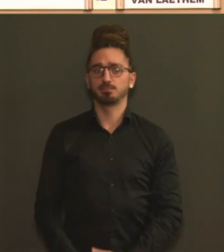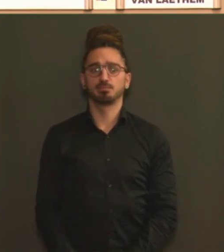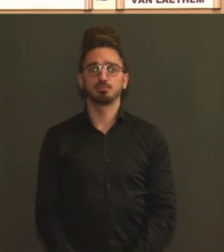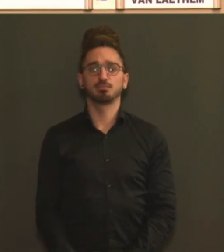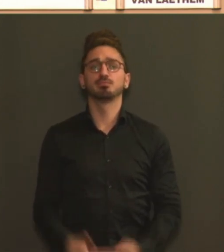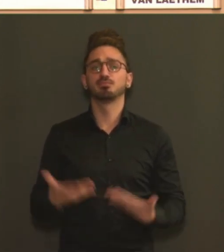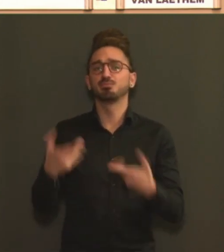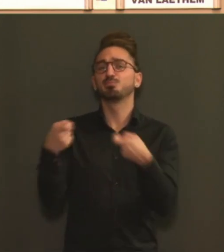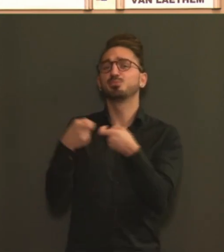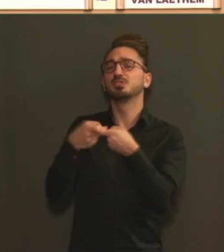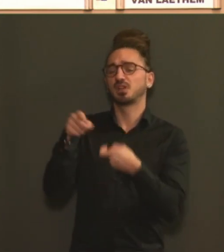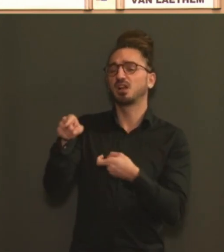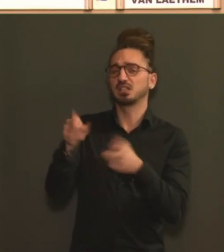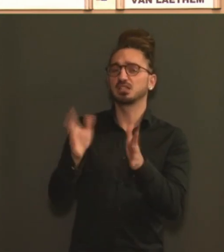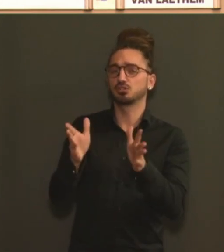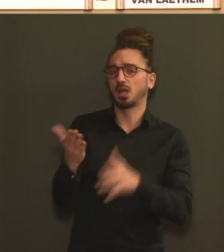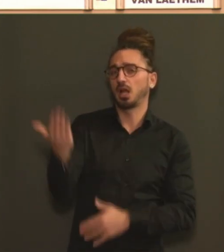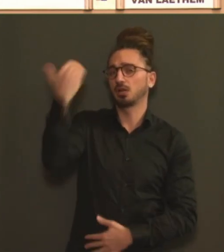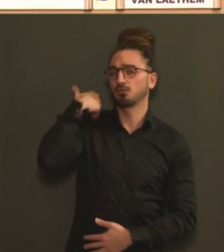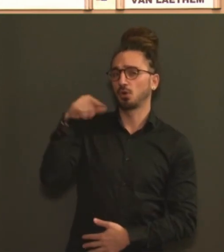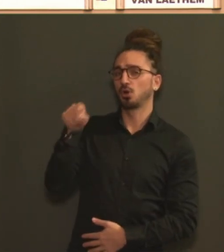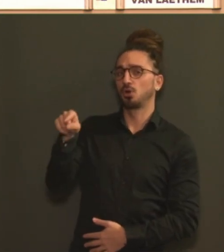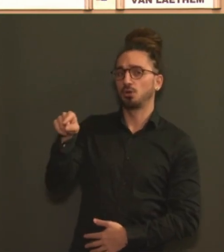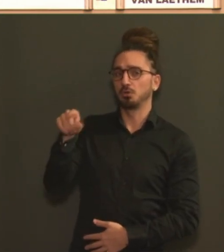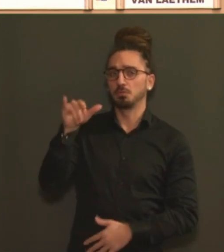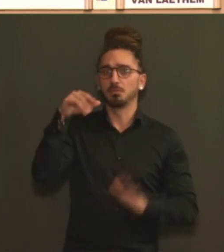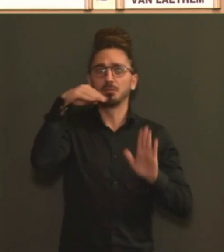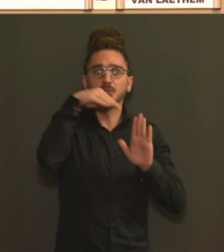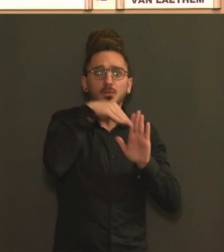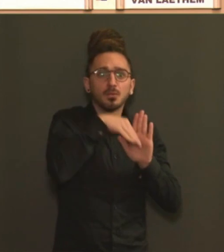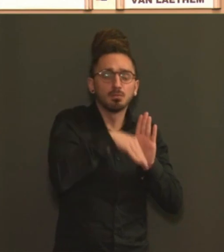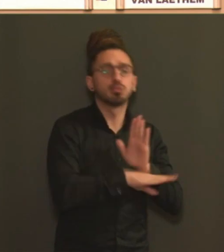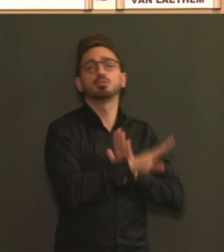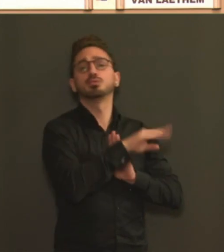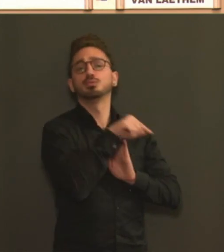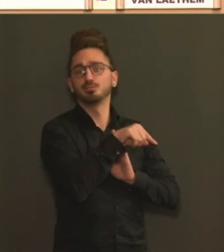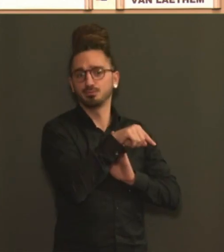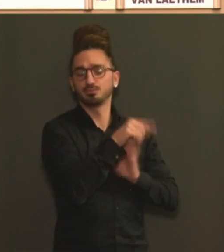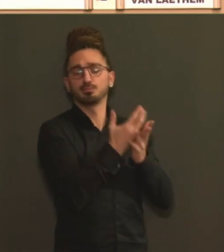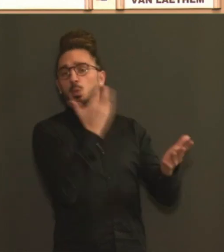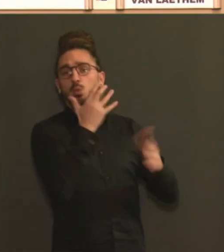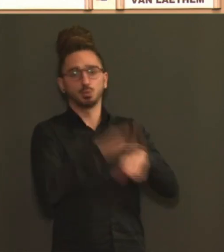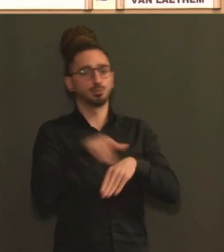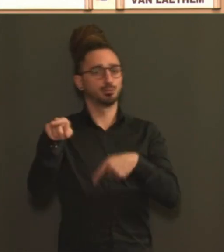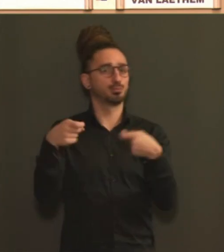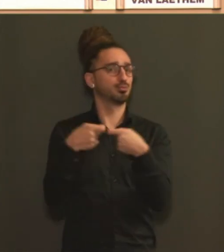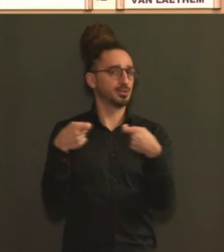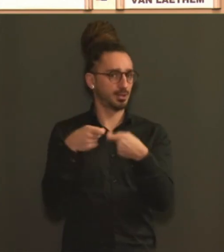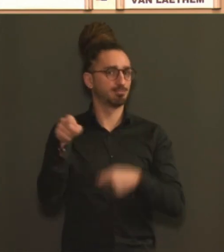particulièrement favorables depuis quelques semaines avant la période du retour de vacances.